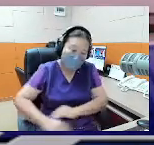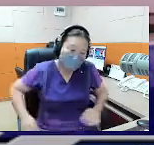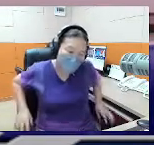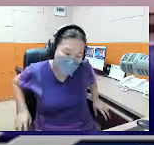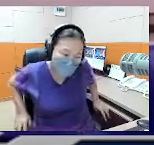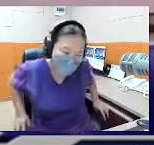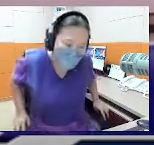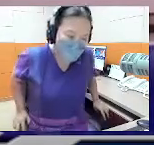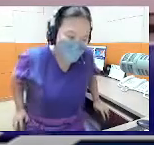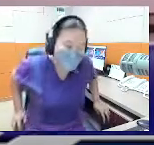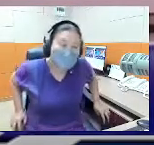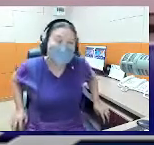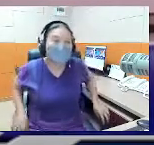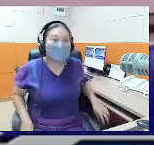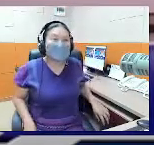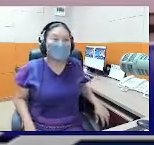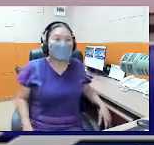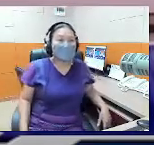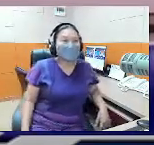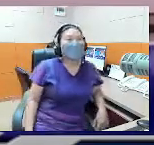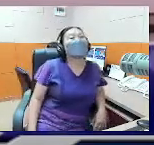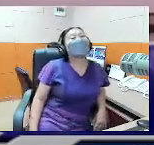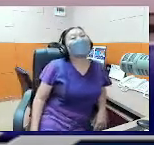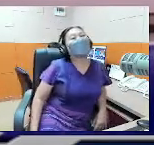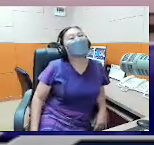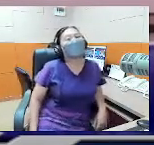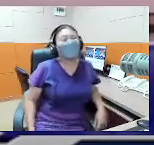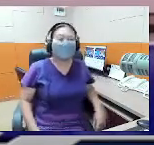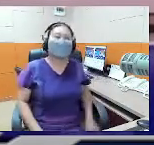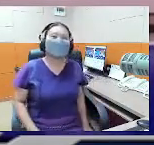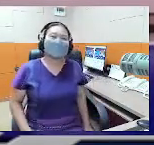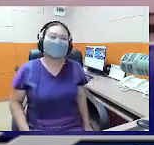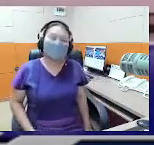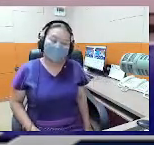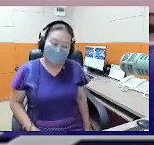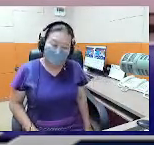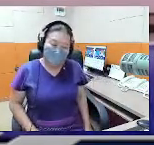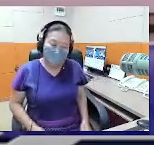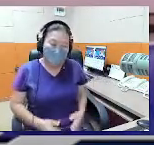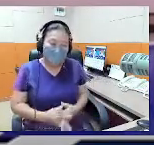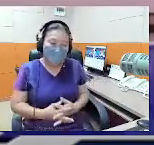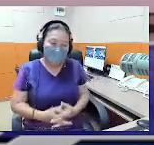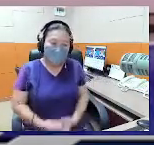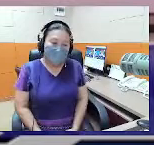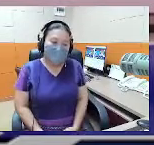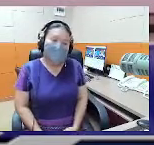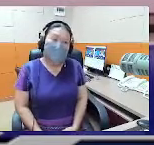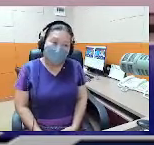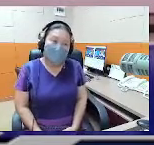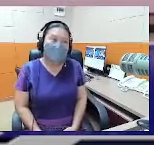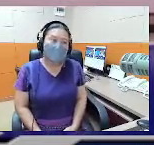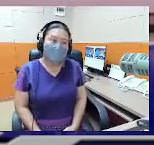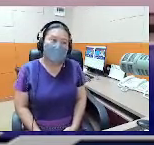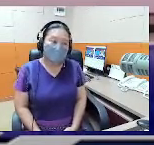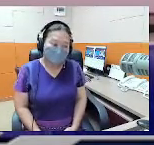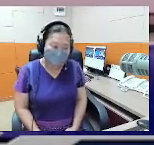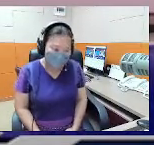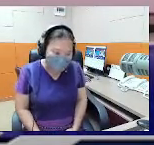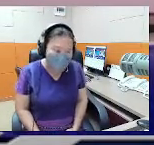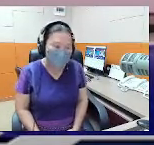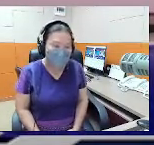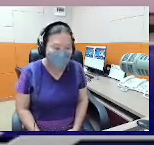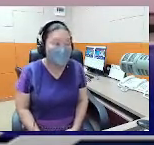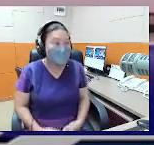จะขอมาตรฐานฮาลาลจะต้องมีที่ปรึกษามาคอยให้คำปรึกษาในเรื่องของการจัดขอค่ะ การขออนุญา